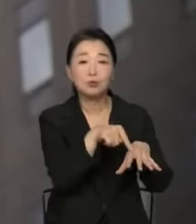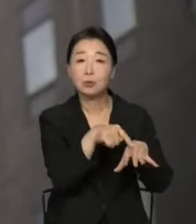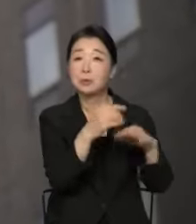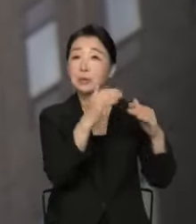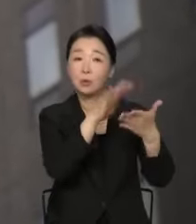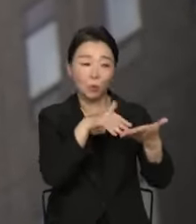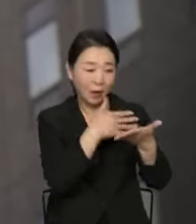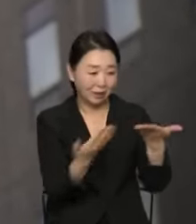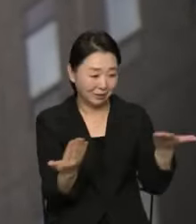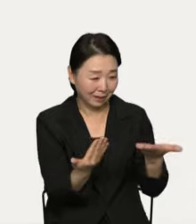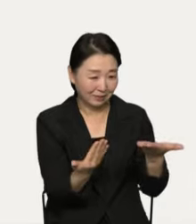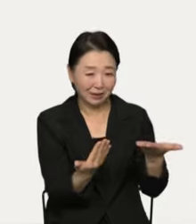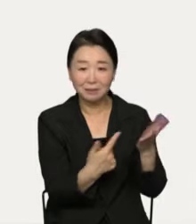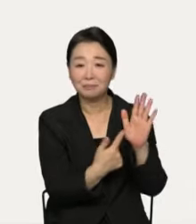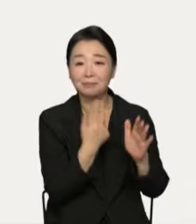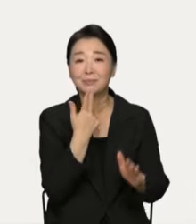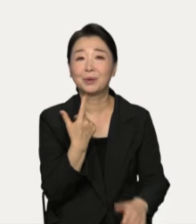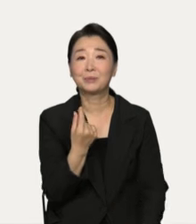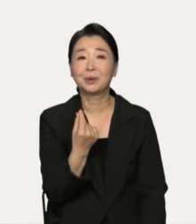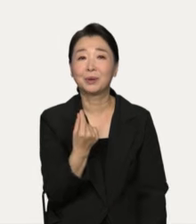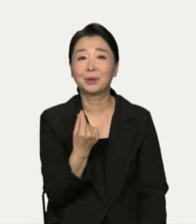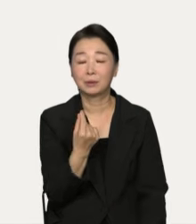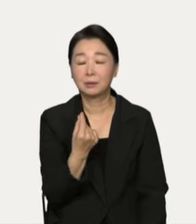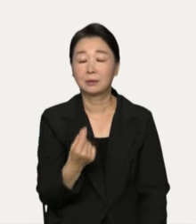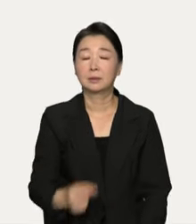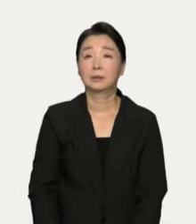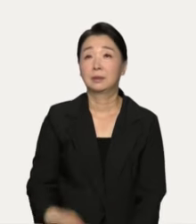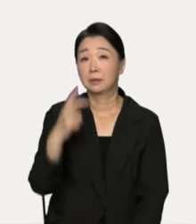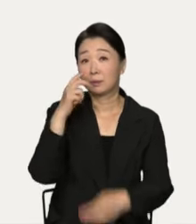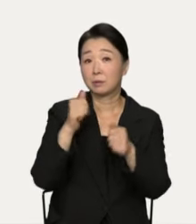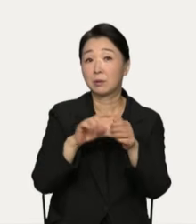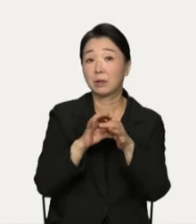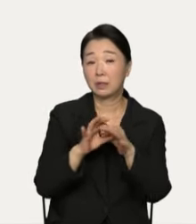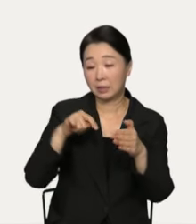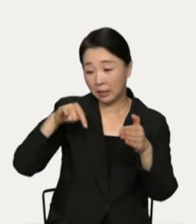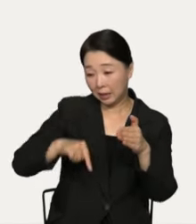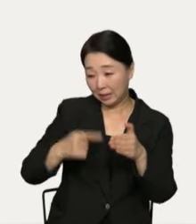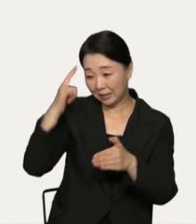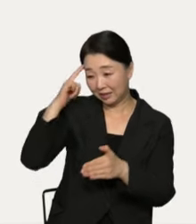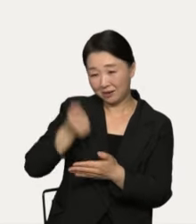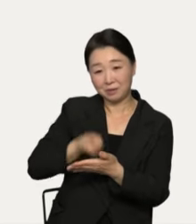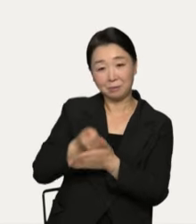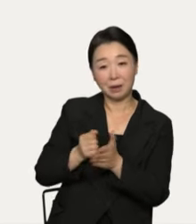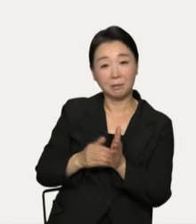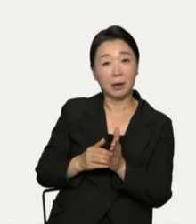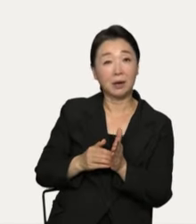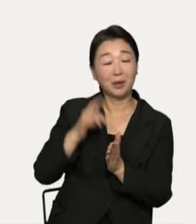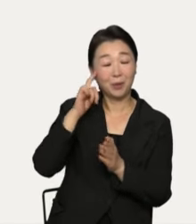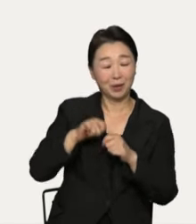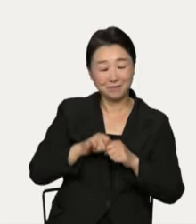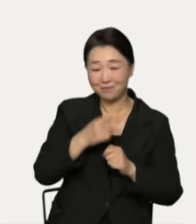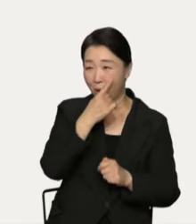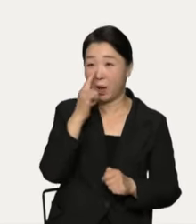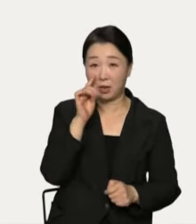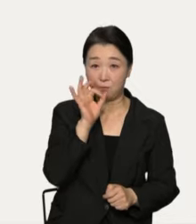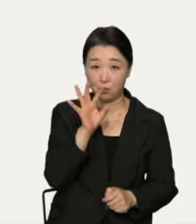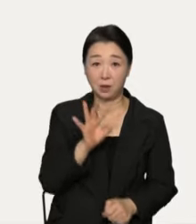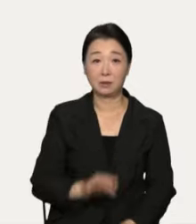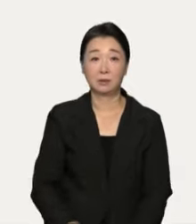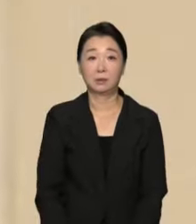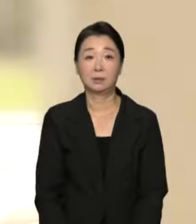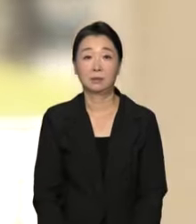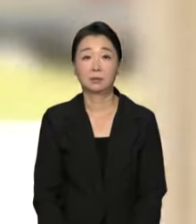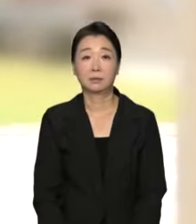일정도 공개하지 않았습니다. 검찰 관계자는 내부 의사결정과 관련된 사안이라 구체적으로 확인해 줄 수 없다고